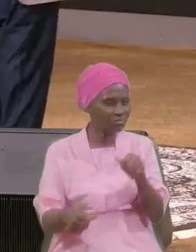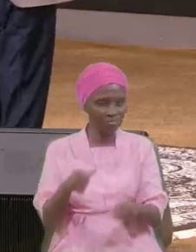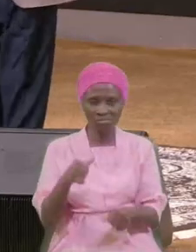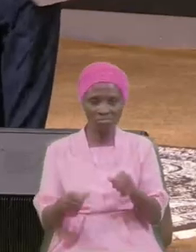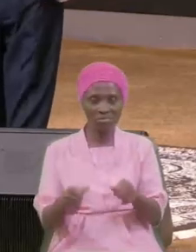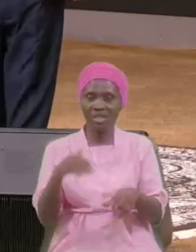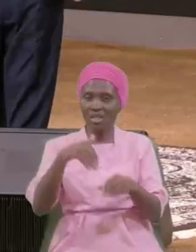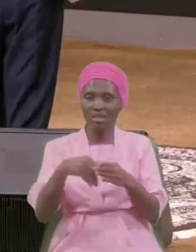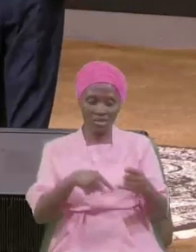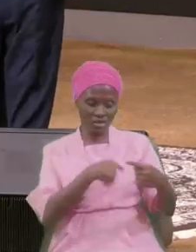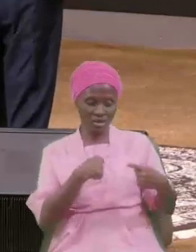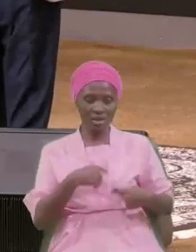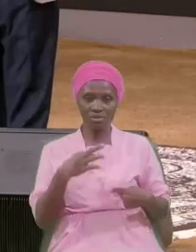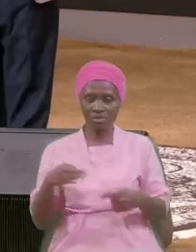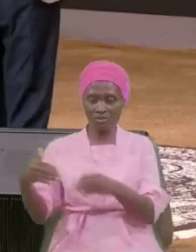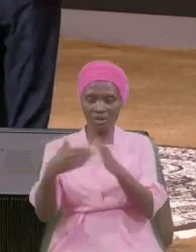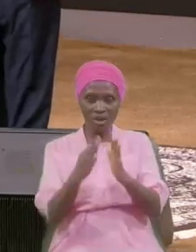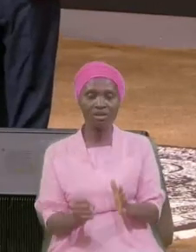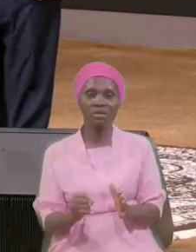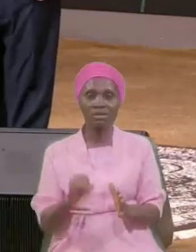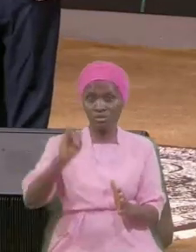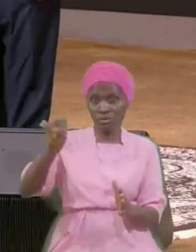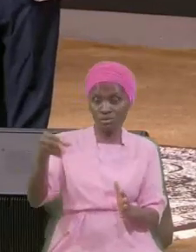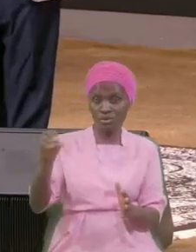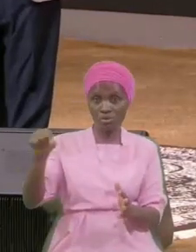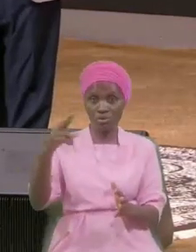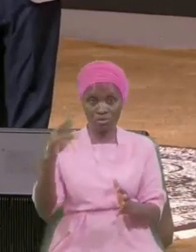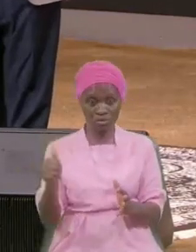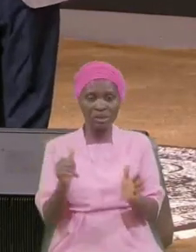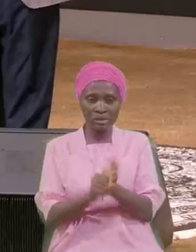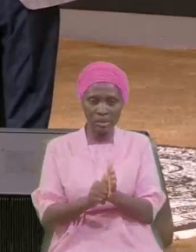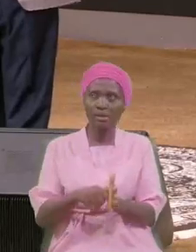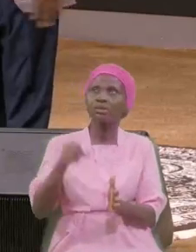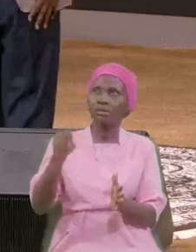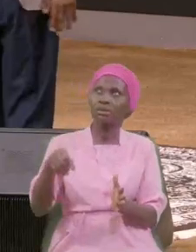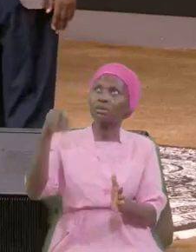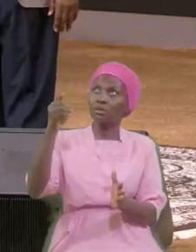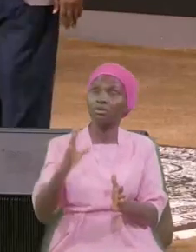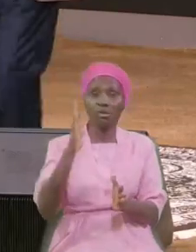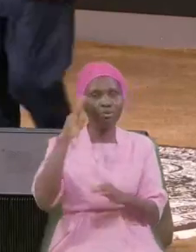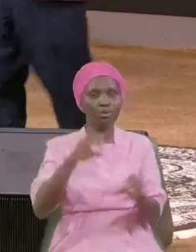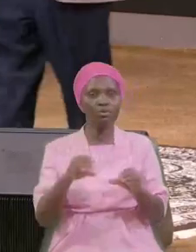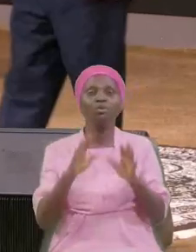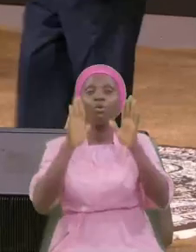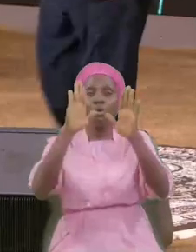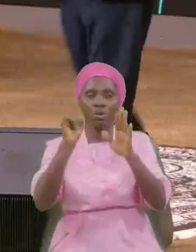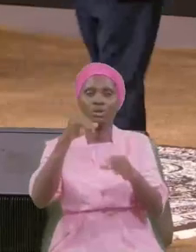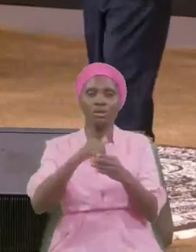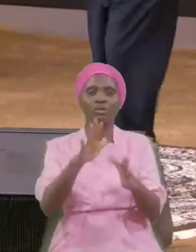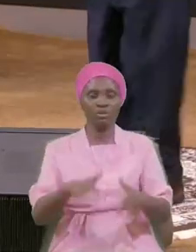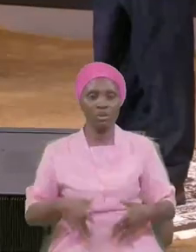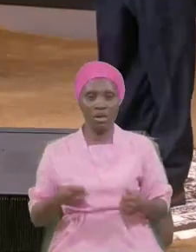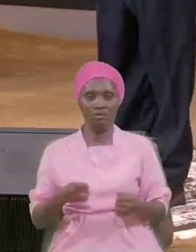doute dans le cœur du dirigeant Josué que Dieu fera des prodiges dans votre vie. C'est